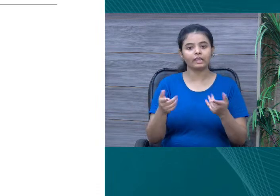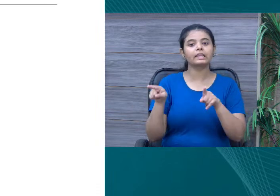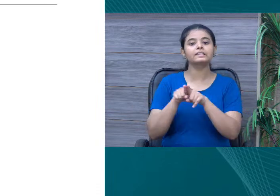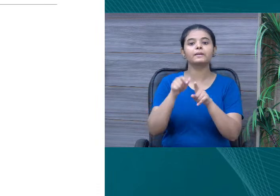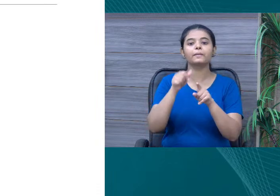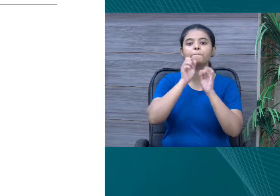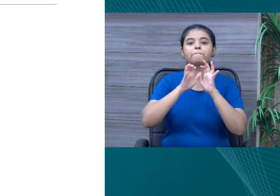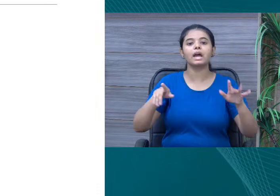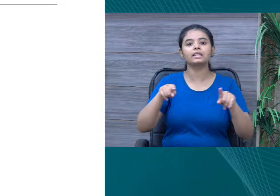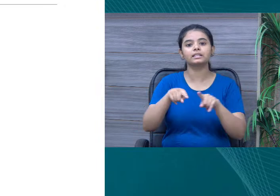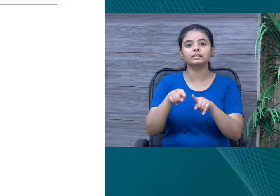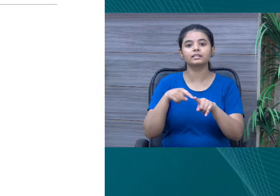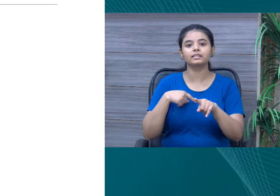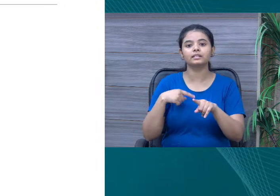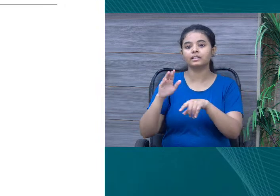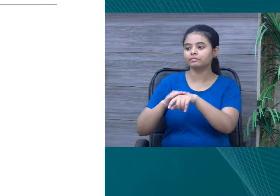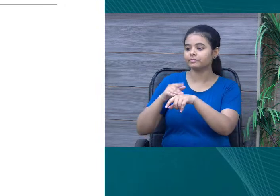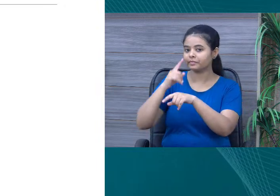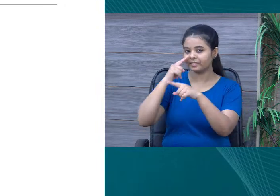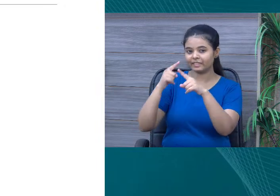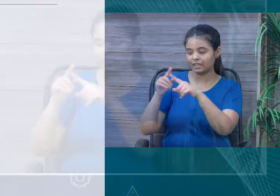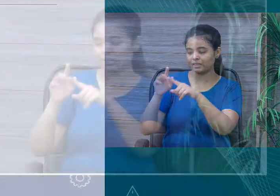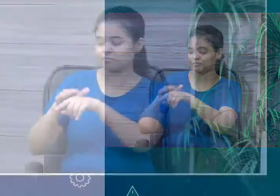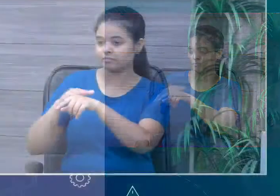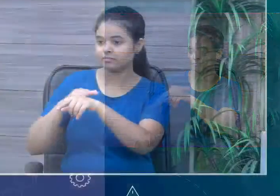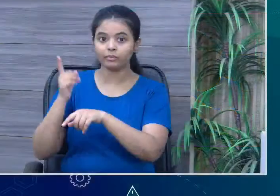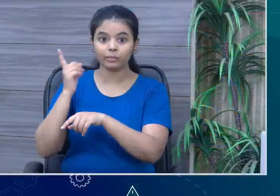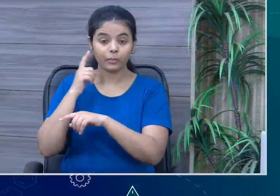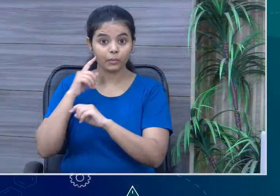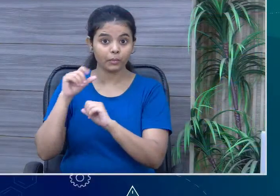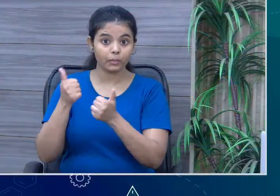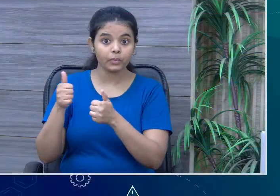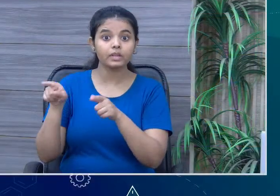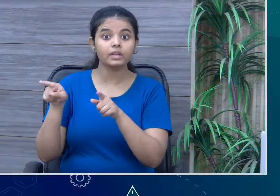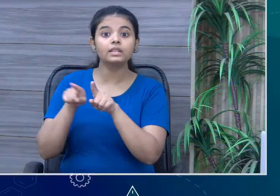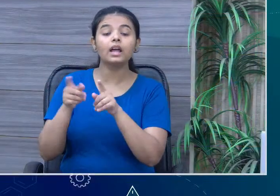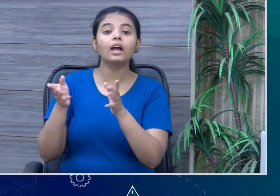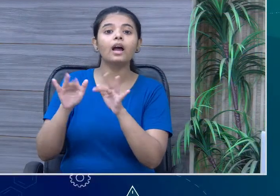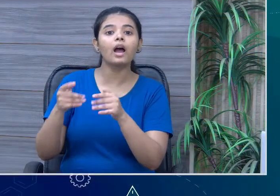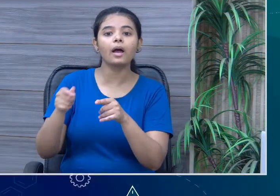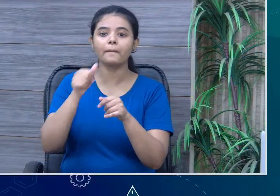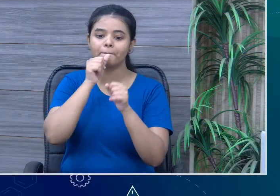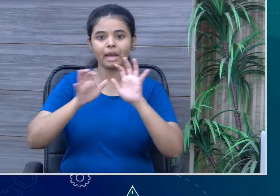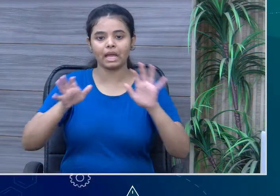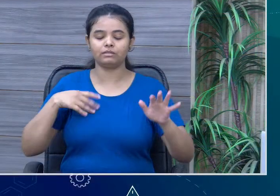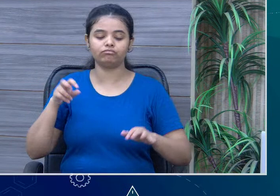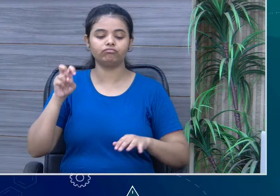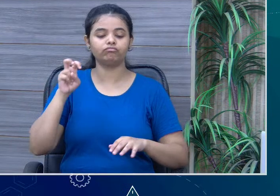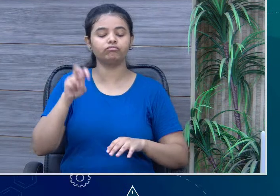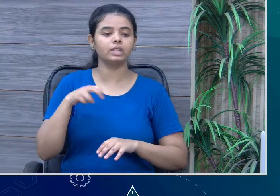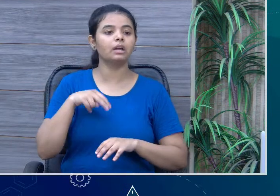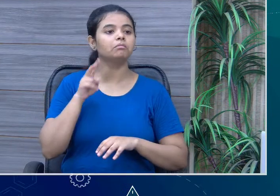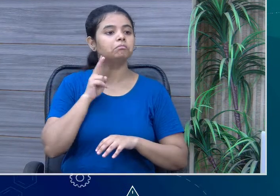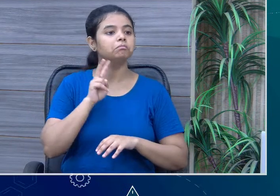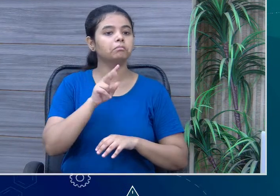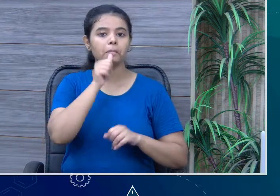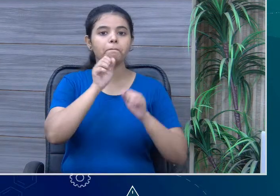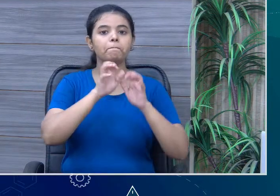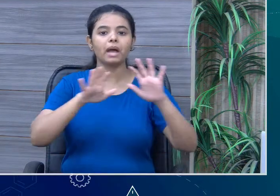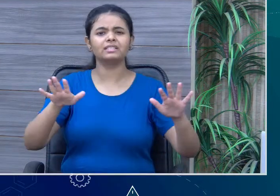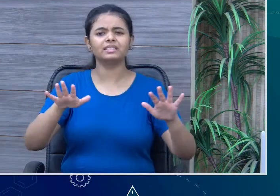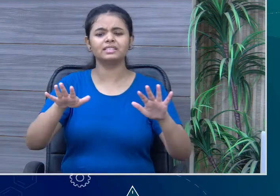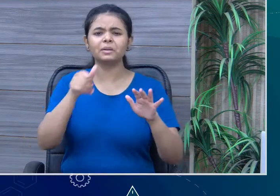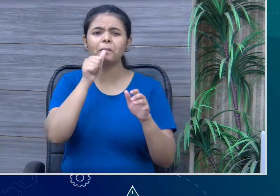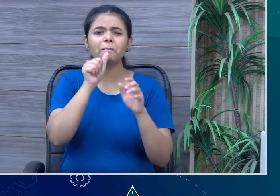जैसे कि हम तन्वी सुन रहे हैं कि ये वॉइस जो हम लोगों को सुनाई दी, ये साउंड वेव सी के पास जब हम जाके खड़े होते हैं, जो सी हमारे